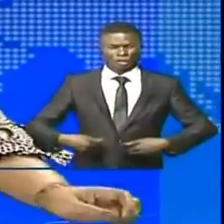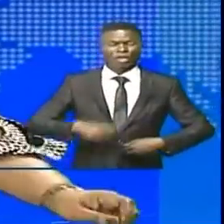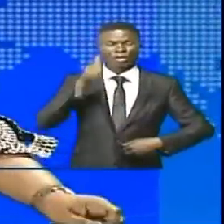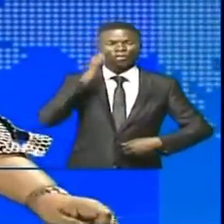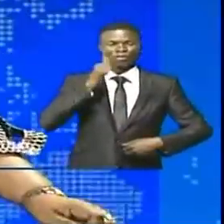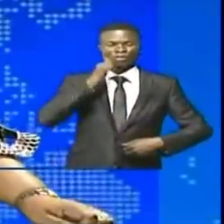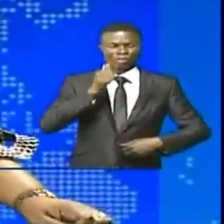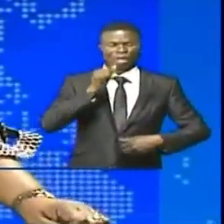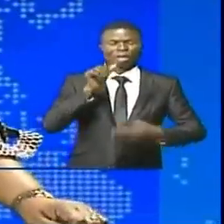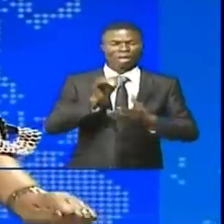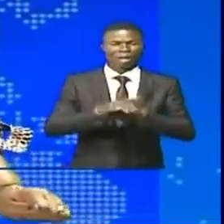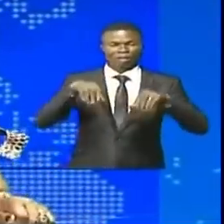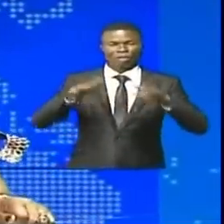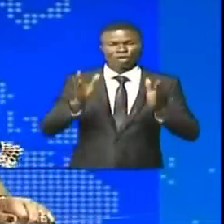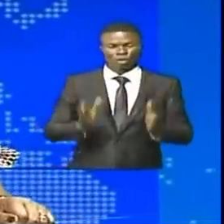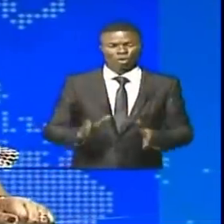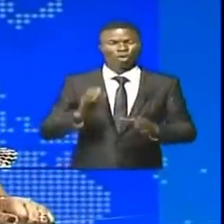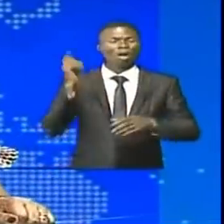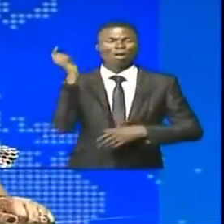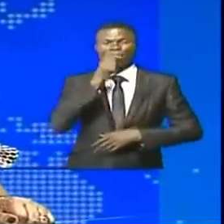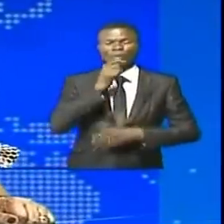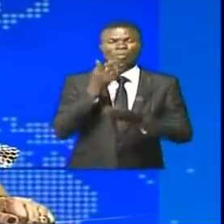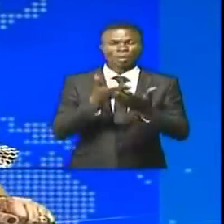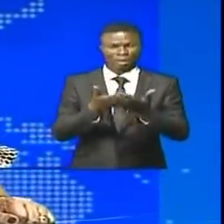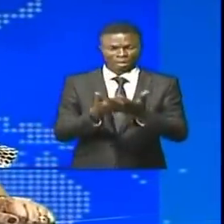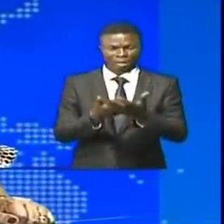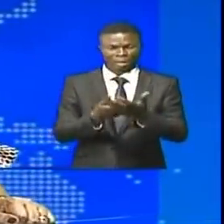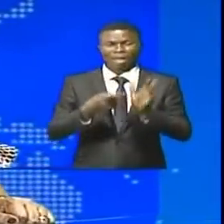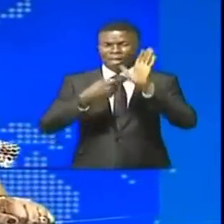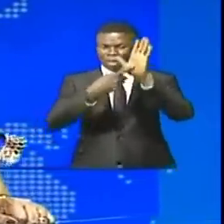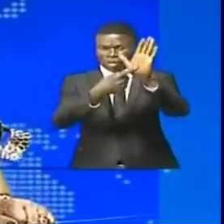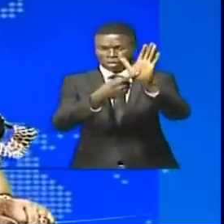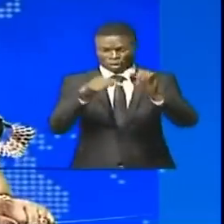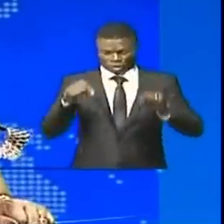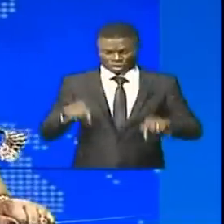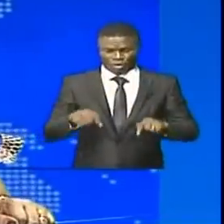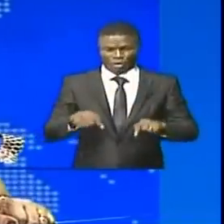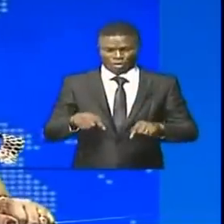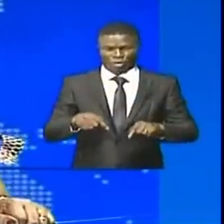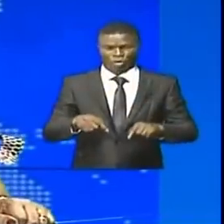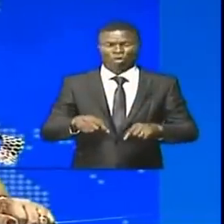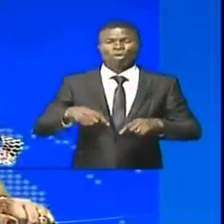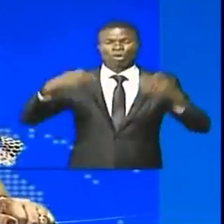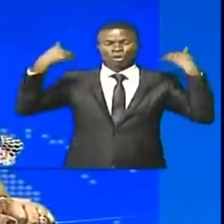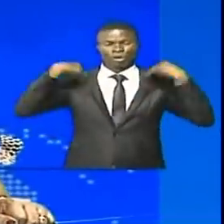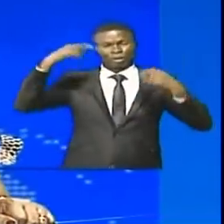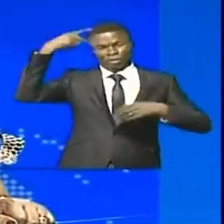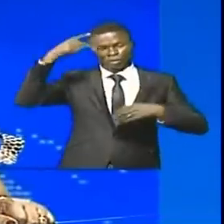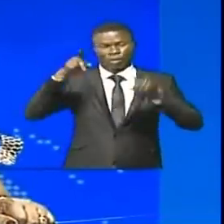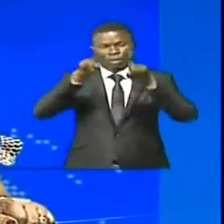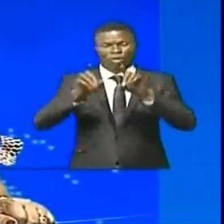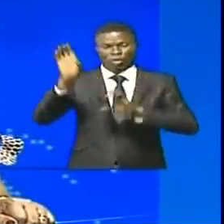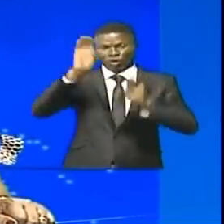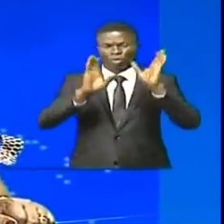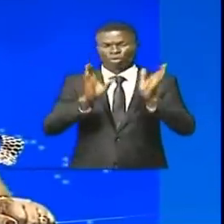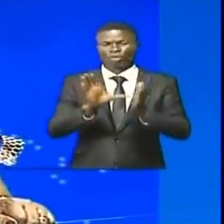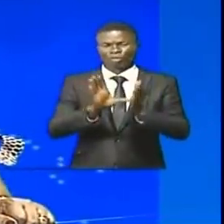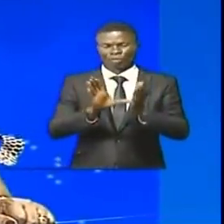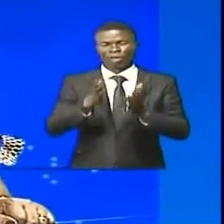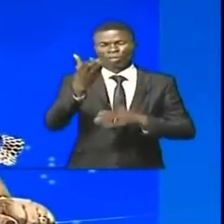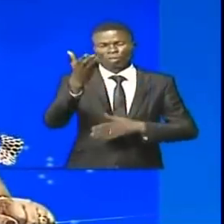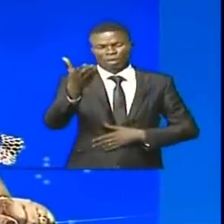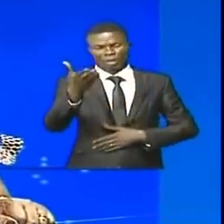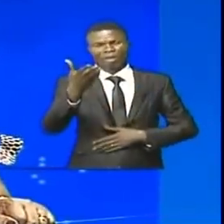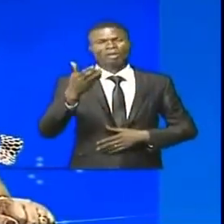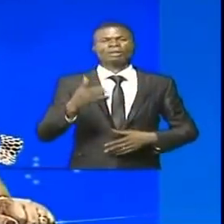thérèse kirongozi & rice a mal où il a été présenté aujourd'hui aux personnalités politiques et scientifiques je continue à aimer et maurice